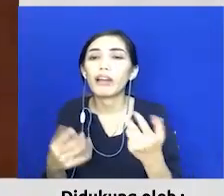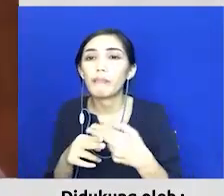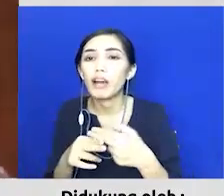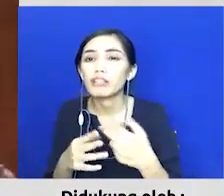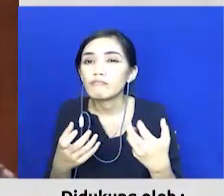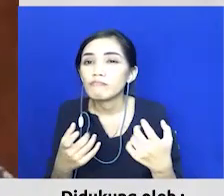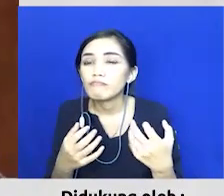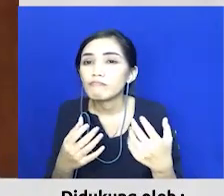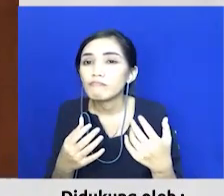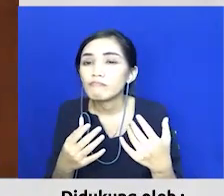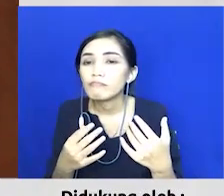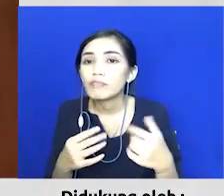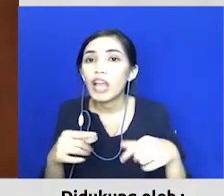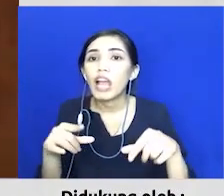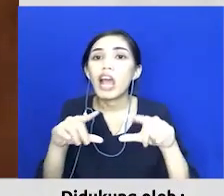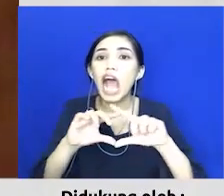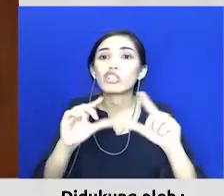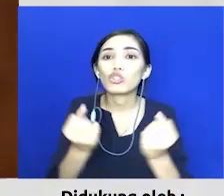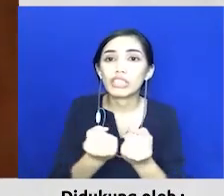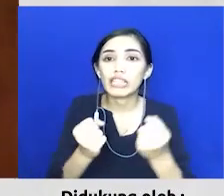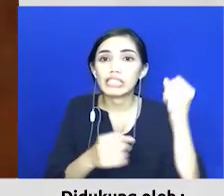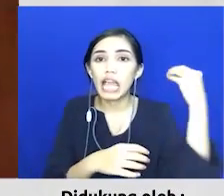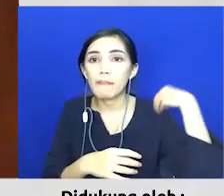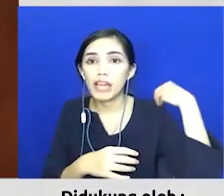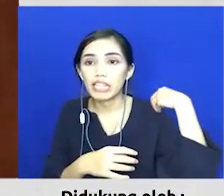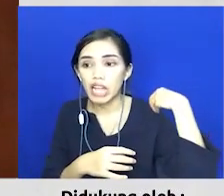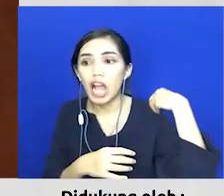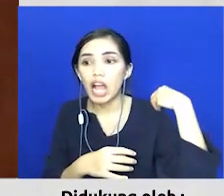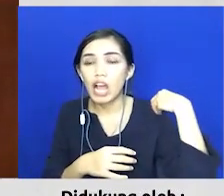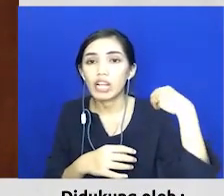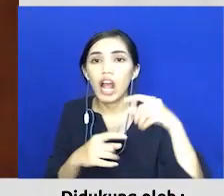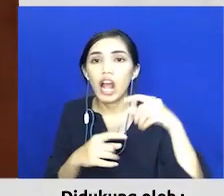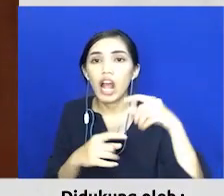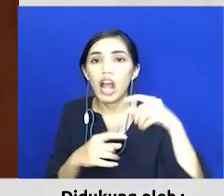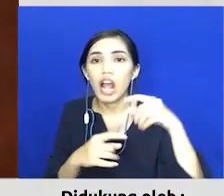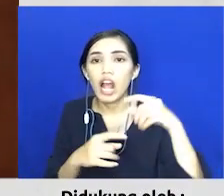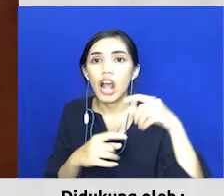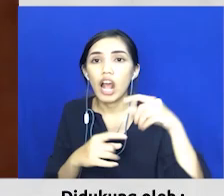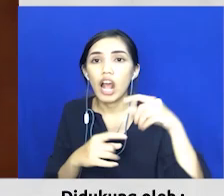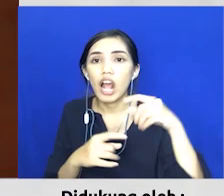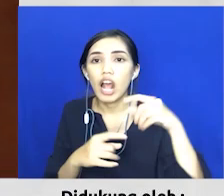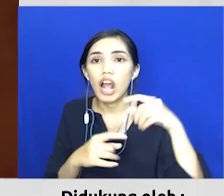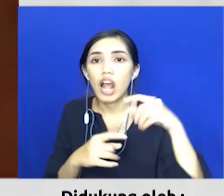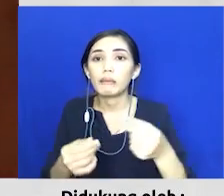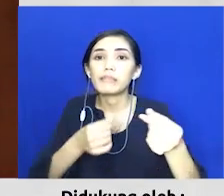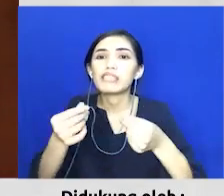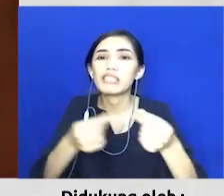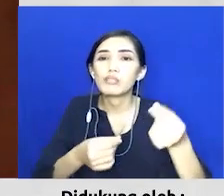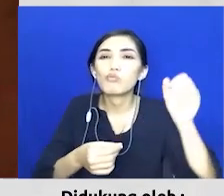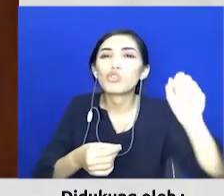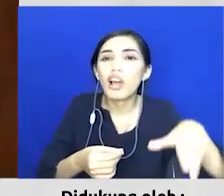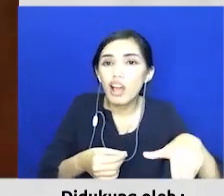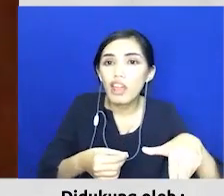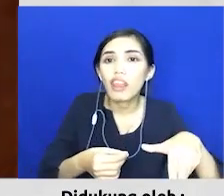bisnis murahan ya tidak mau terima ya, bagaimanapun juga ya, karena apa